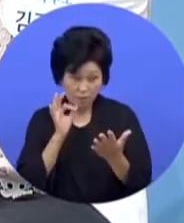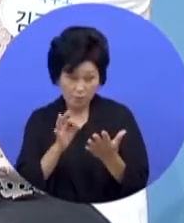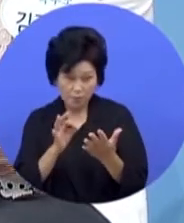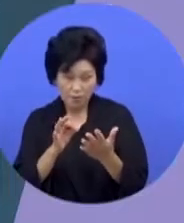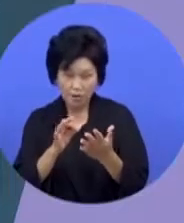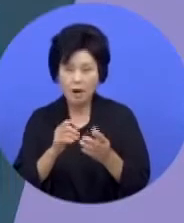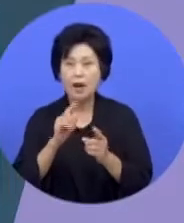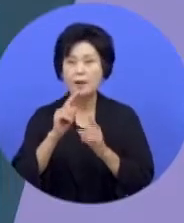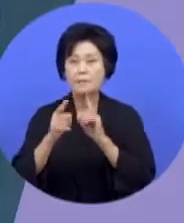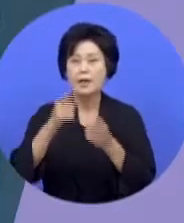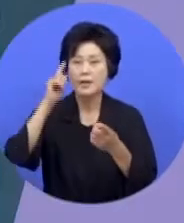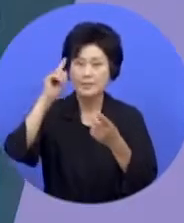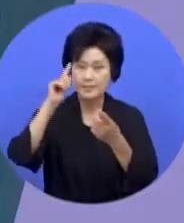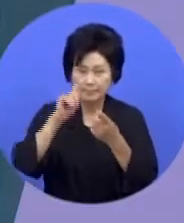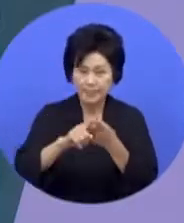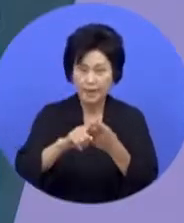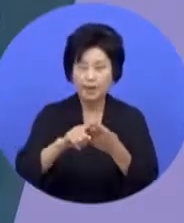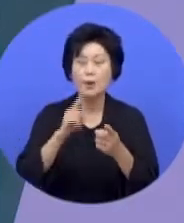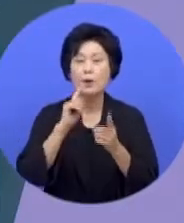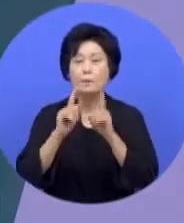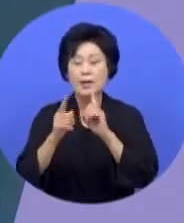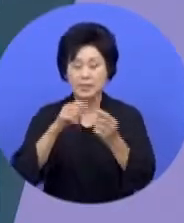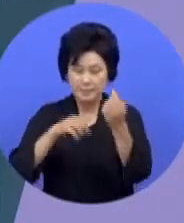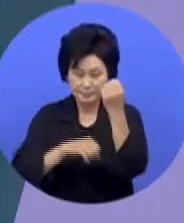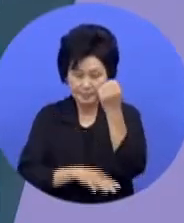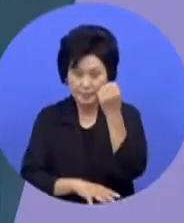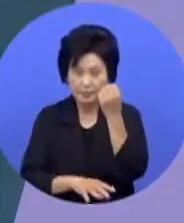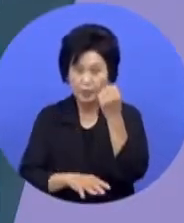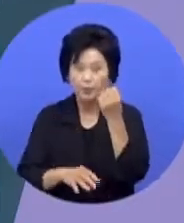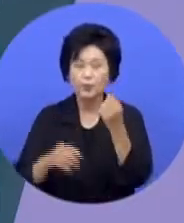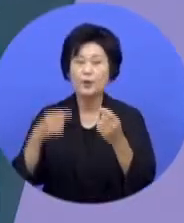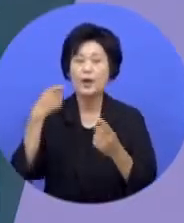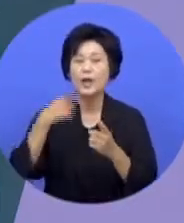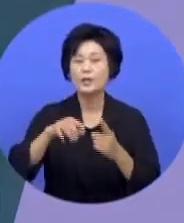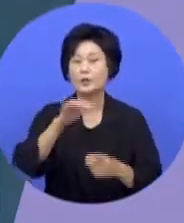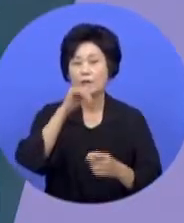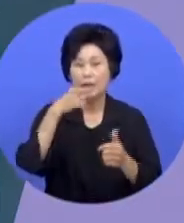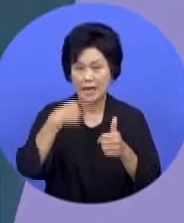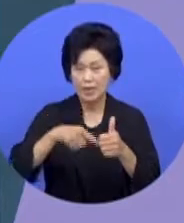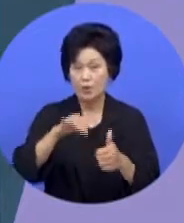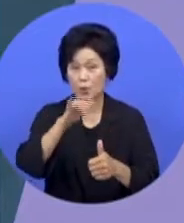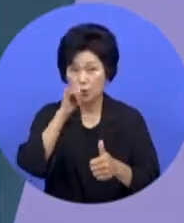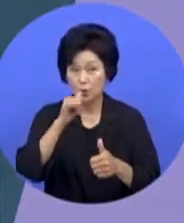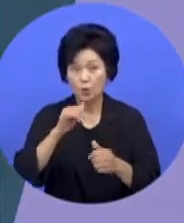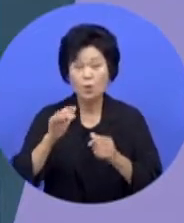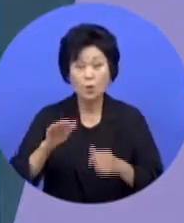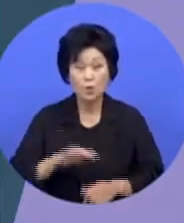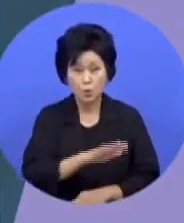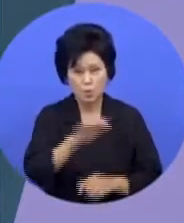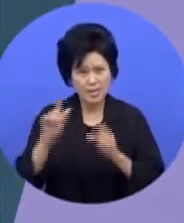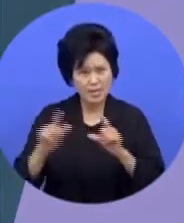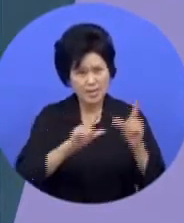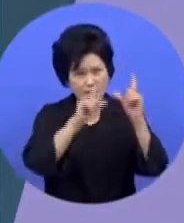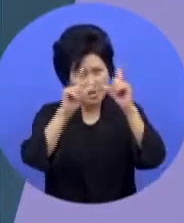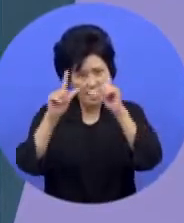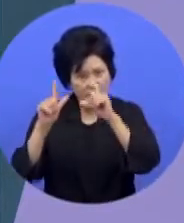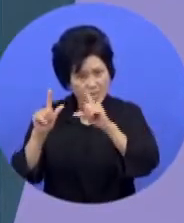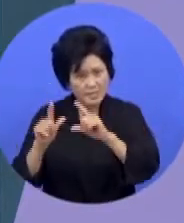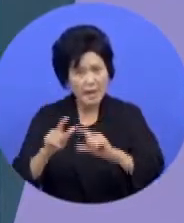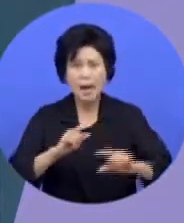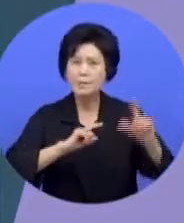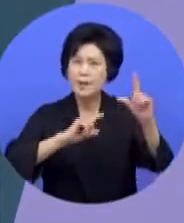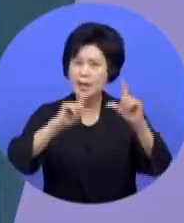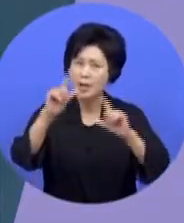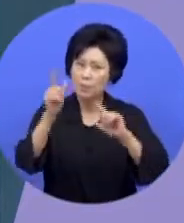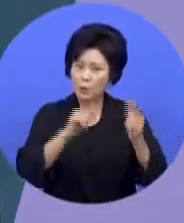근간에서 우리의 삶의 어떤 지식이라든지 어떤 삶의 어떤 신앙적인 부분까지 폭넓게 해석하고